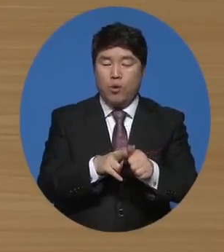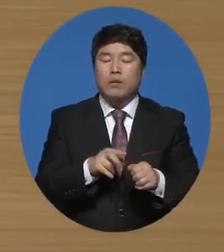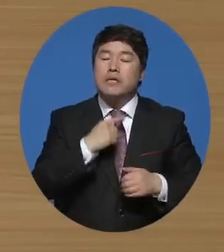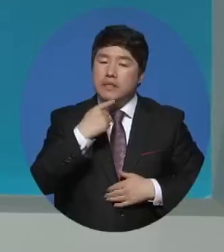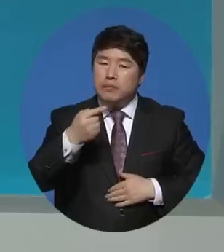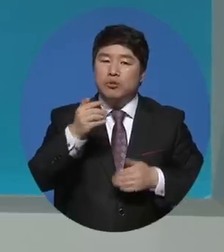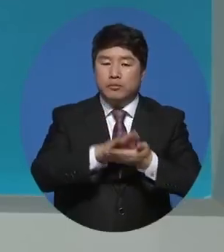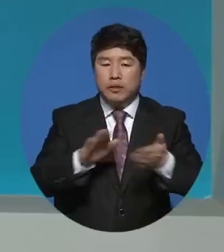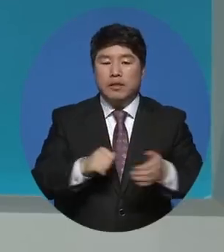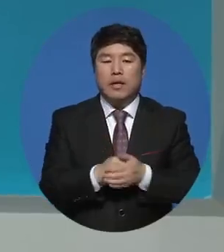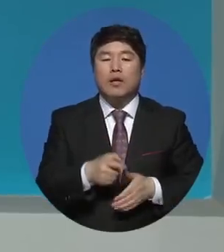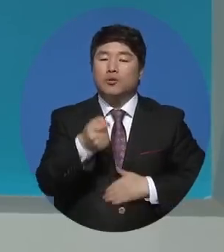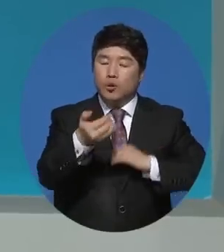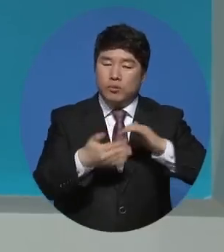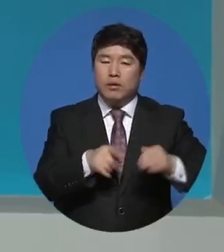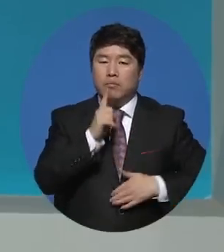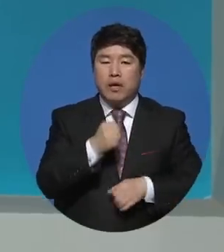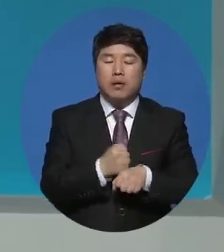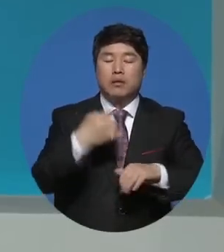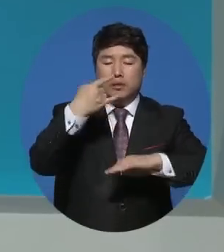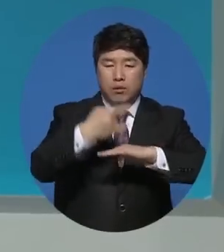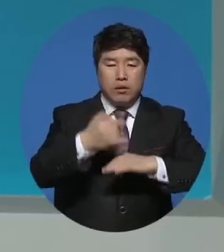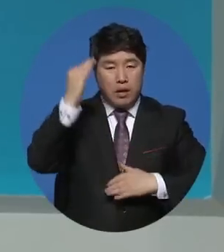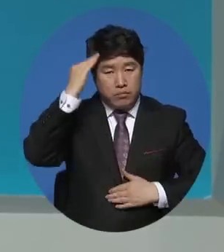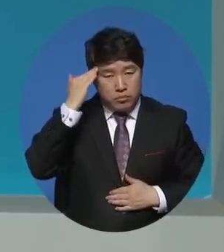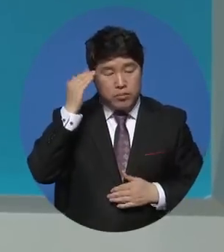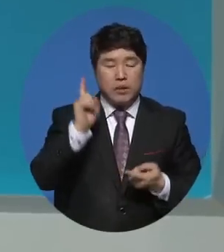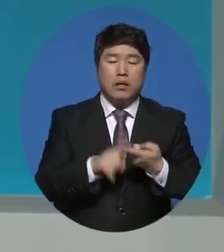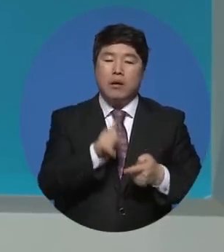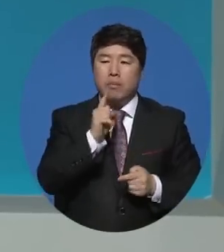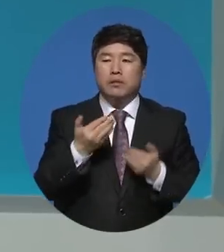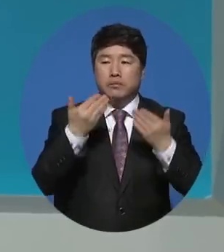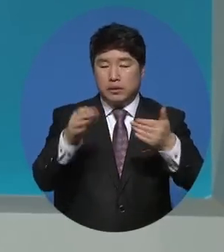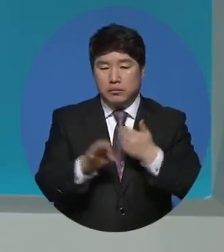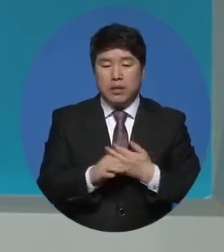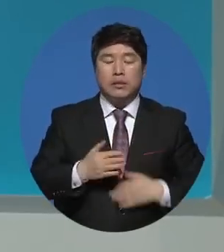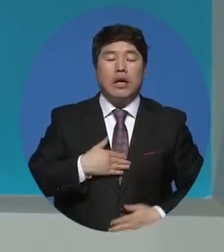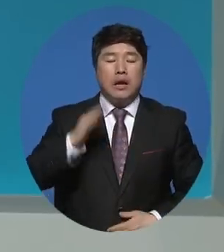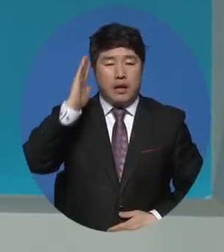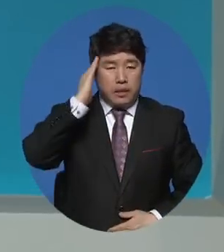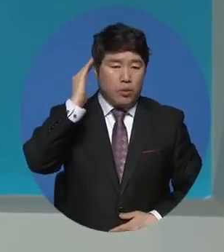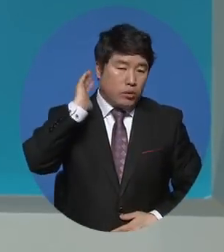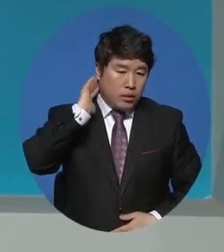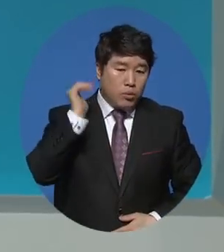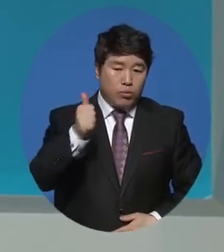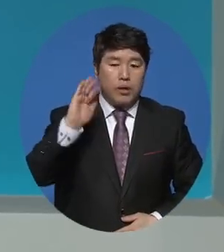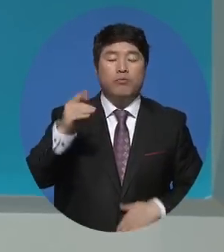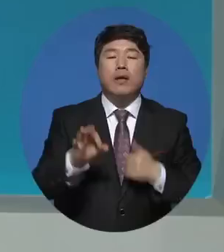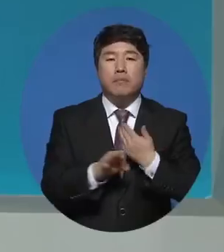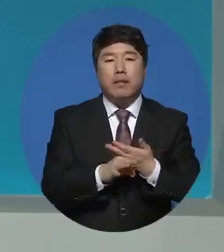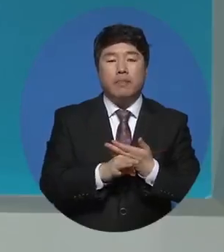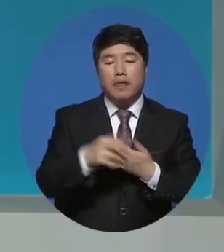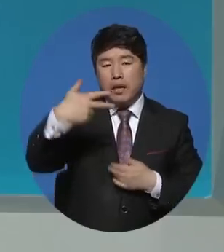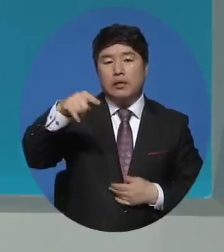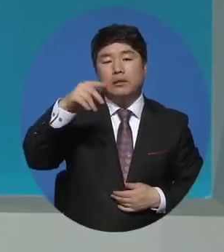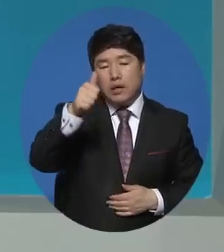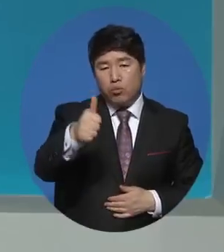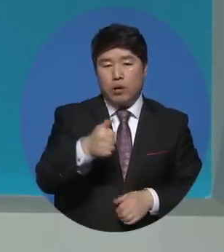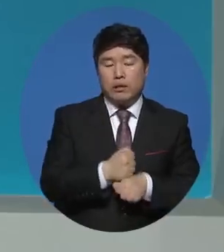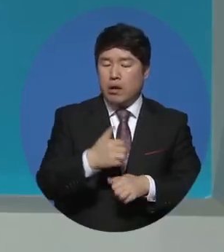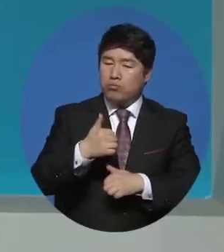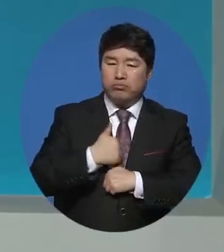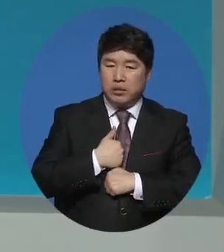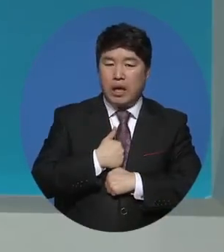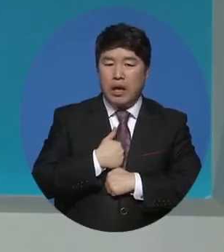1분입니다네 아까 말씀 못드린 정의로운 대한민국을 위해서 말씀을 드리면 제가 대통령이 되면 장관 군대 안 갔다